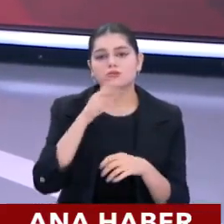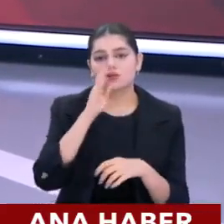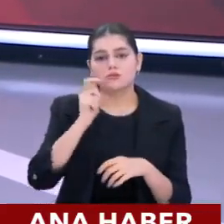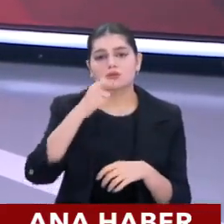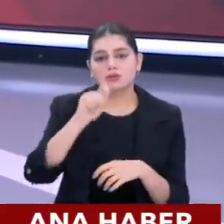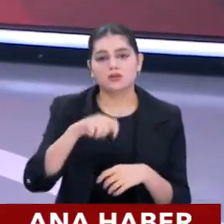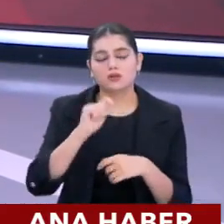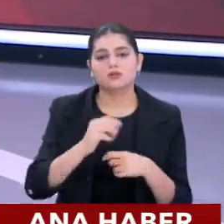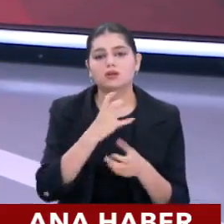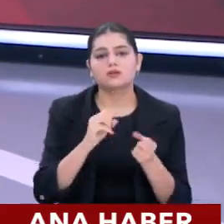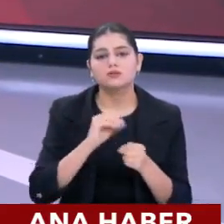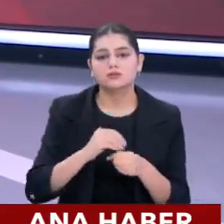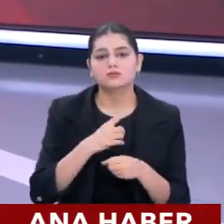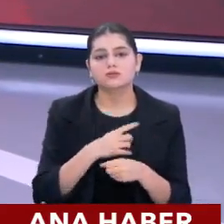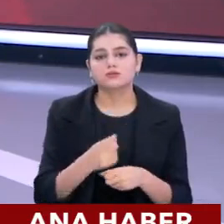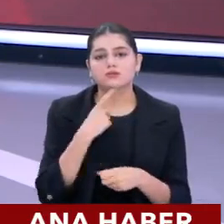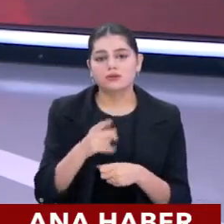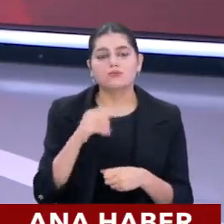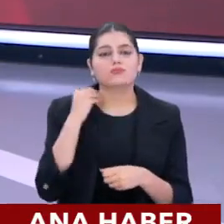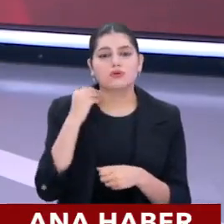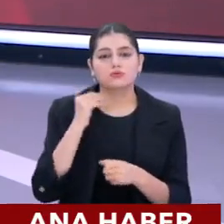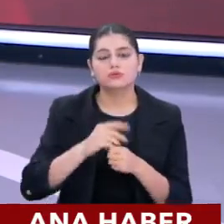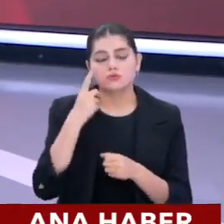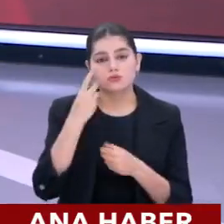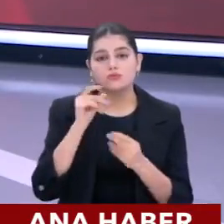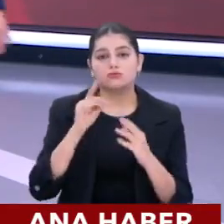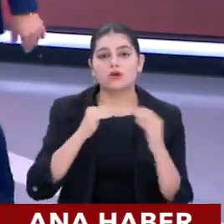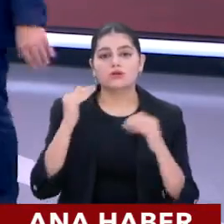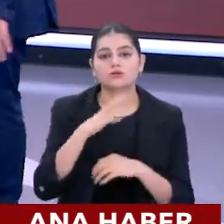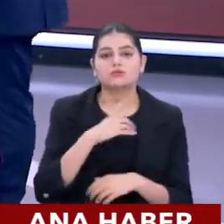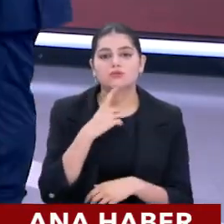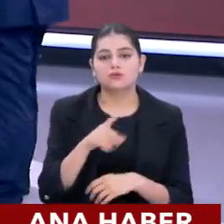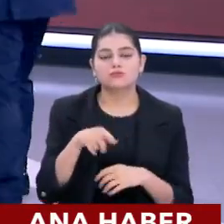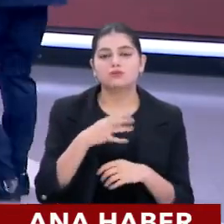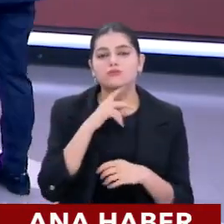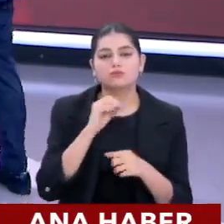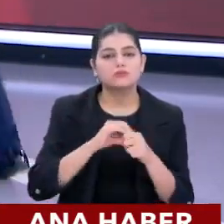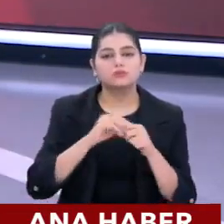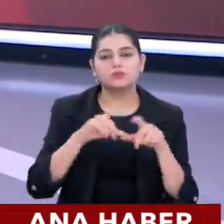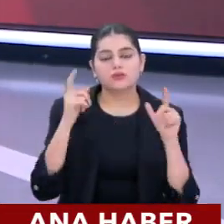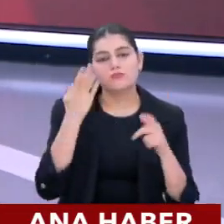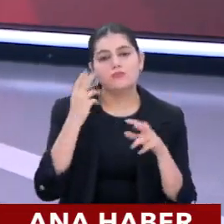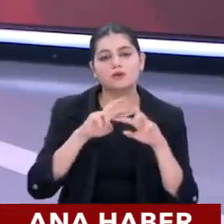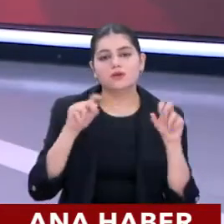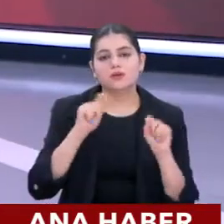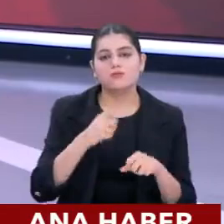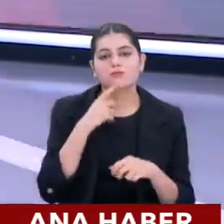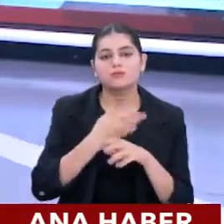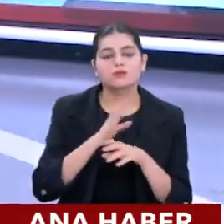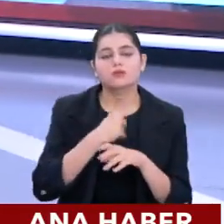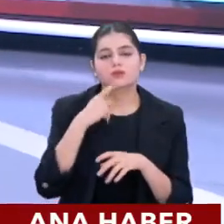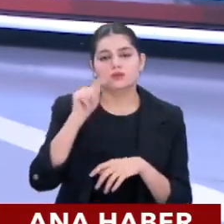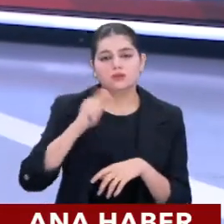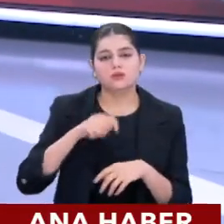kredi kartı kullanımı var ve aynı zamanda da borçlarda da gözle görülür bir artış var Biz de bunun rakamlarla şöyle bir irdeleyelim ne oluyor kredi